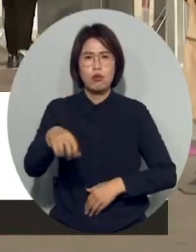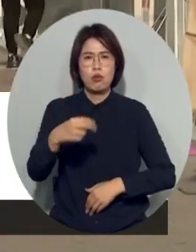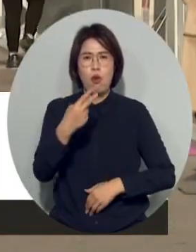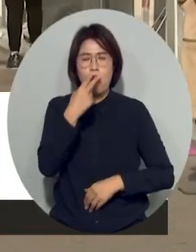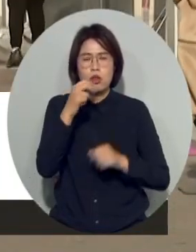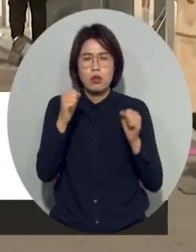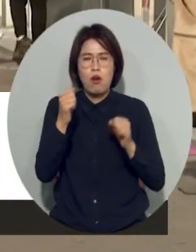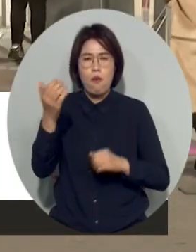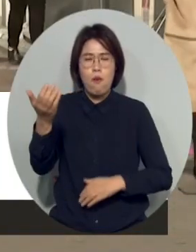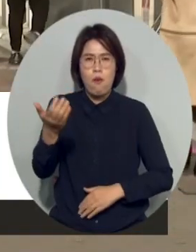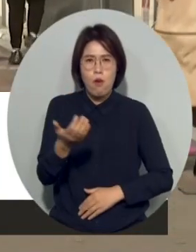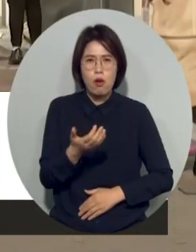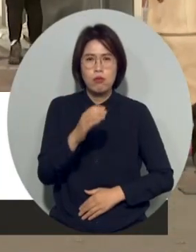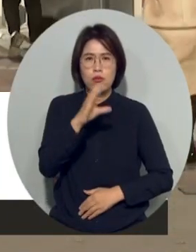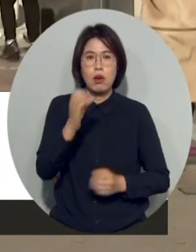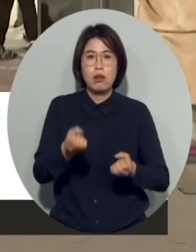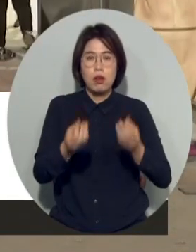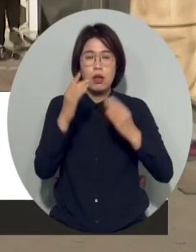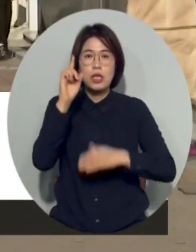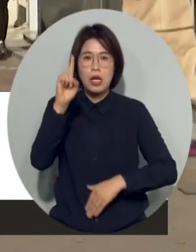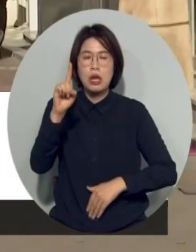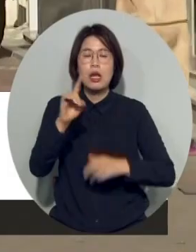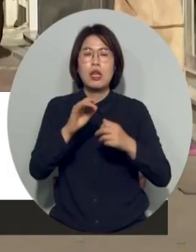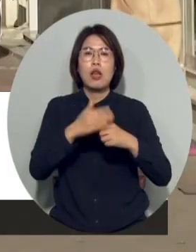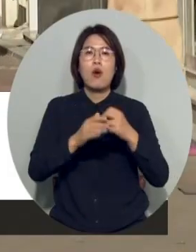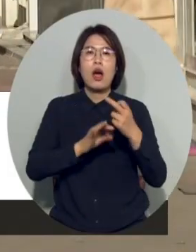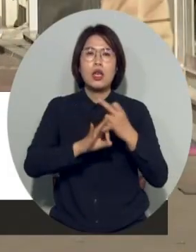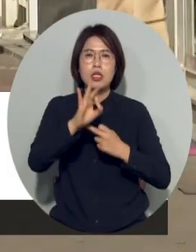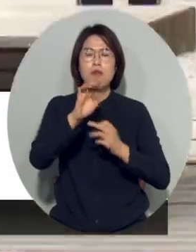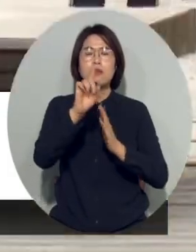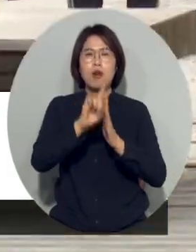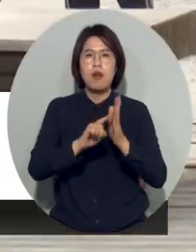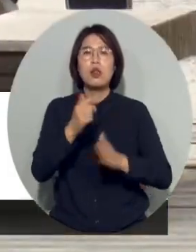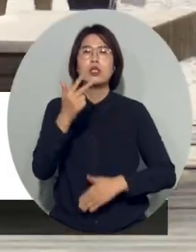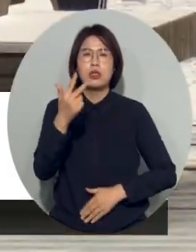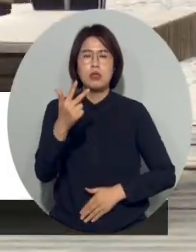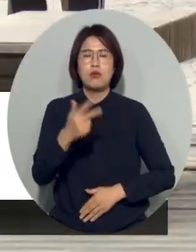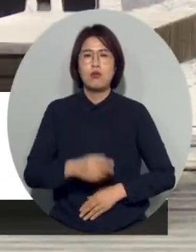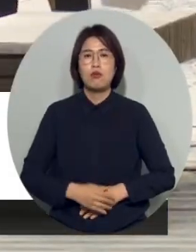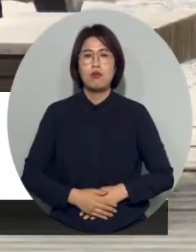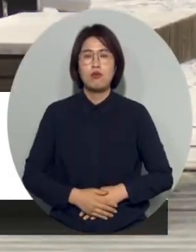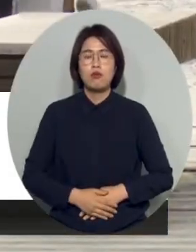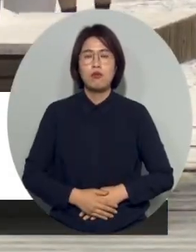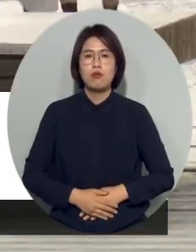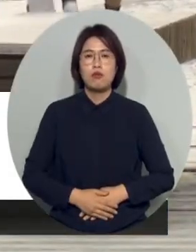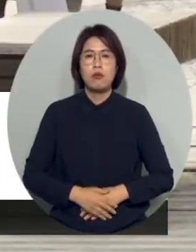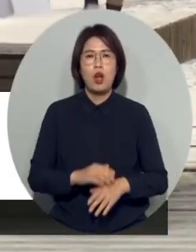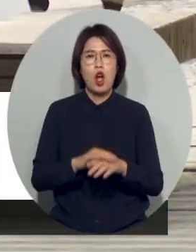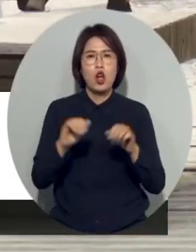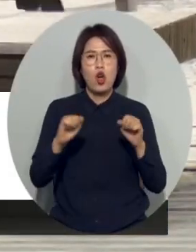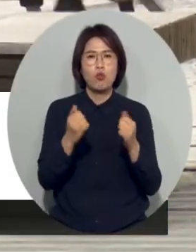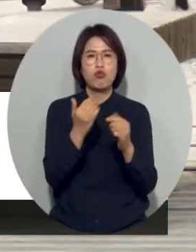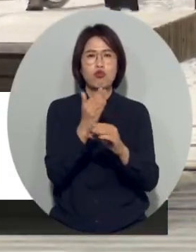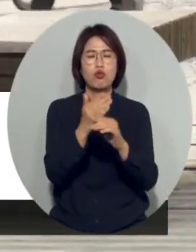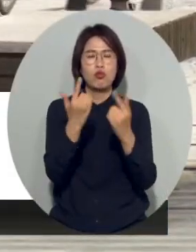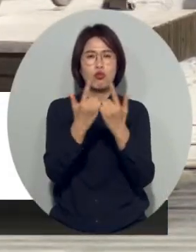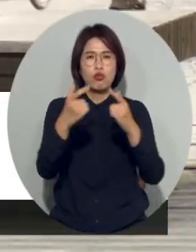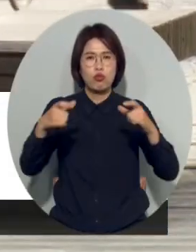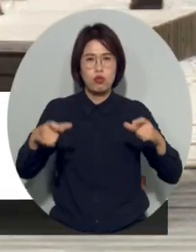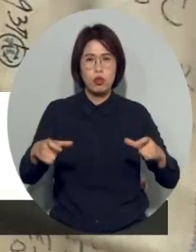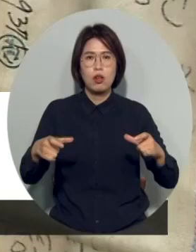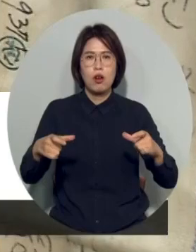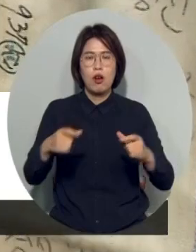성탄절인 내일 대구의 아침 최저기온이 영하 7도 까지 내려 가겠습니다 경북 중북부 내륙을 중심으로